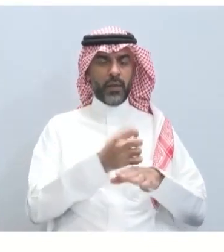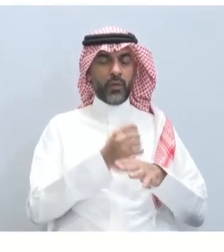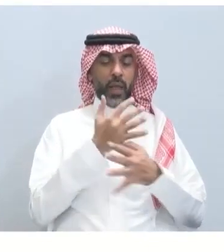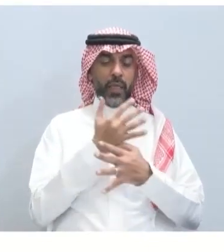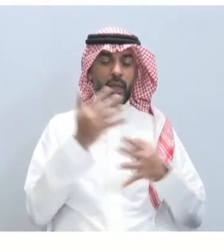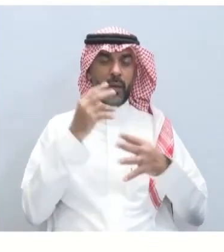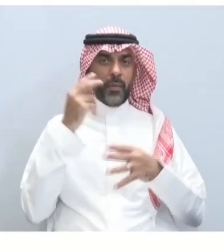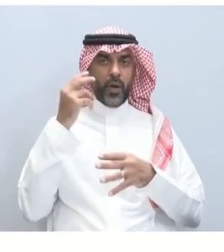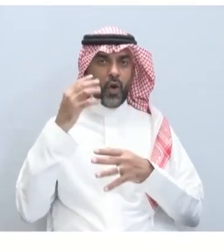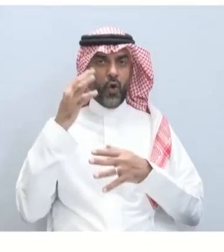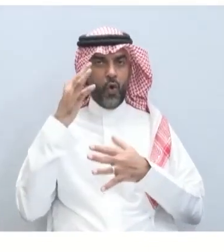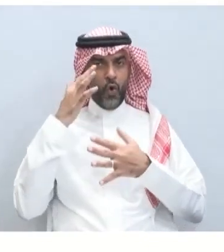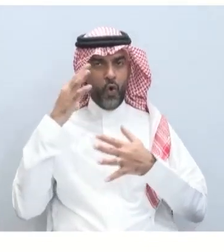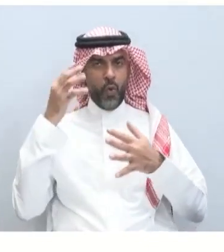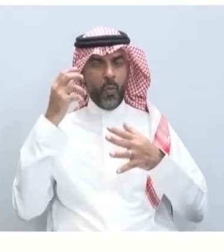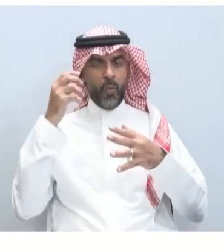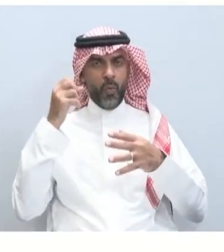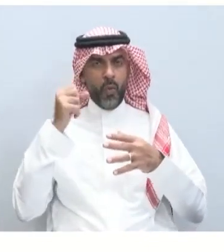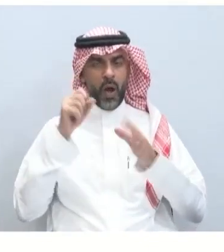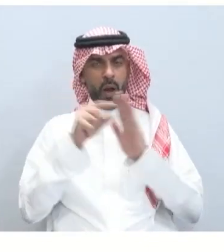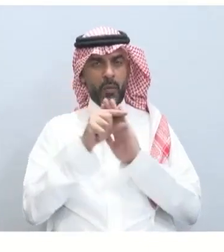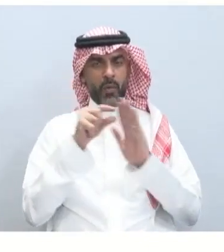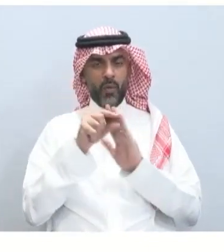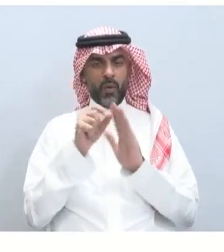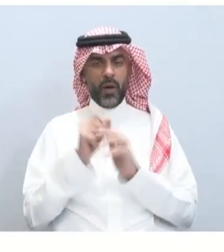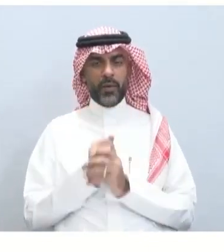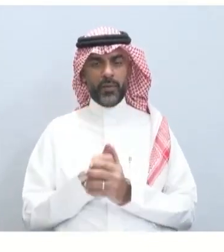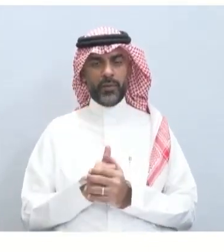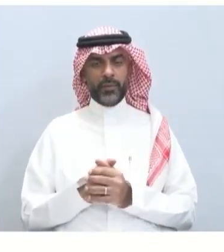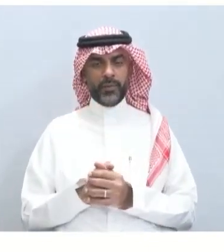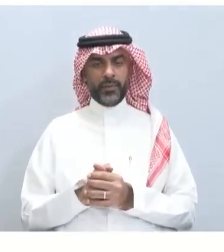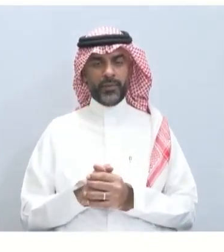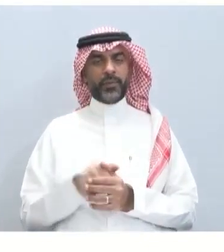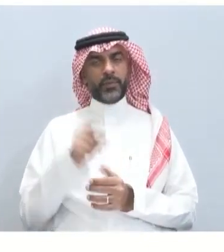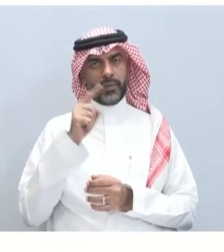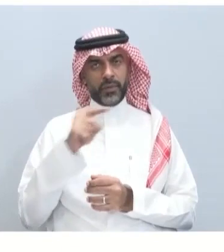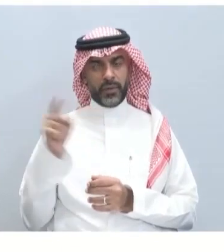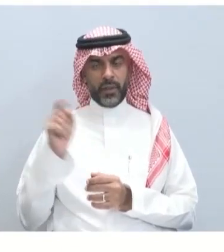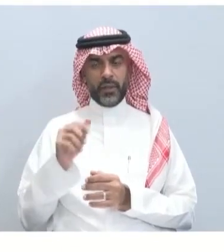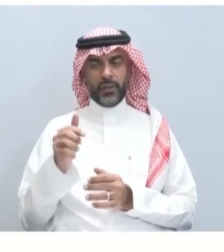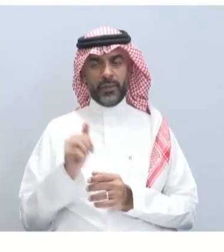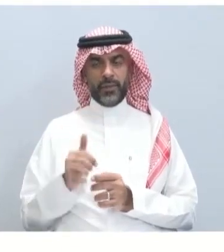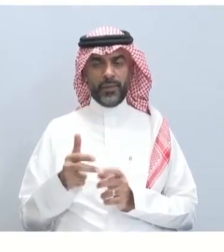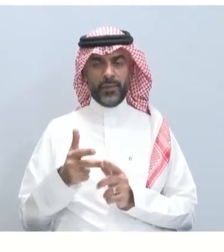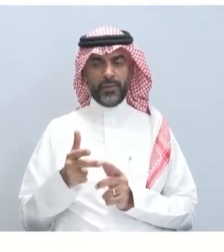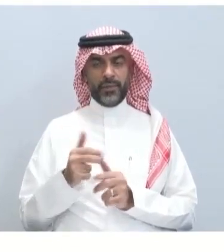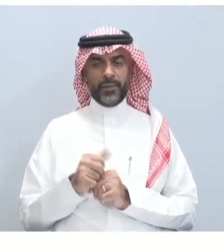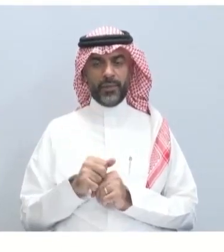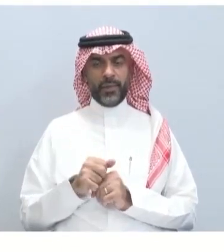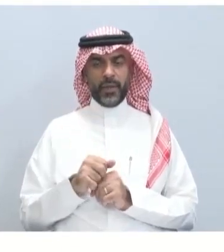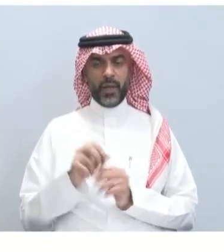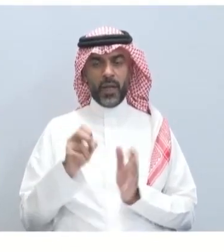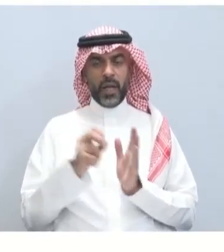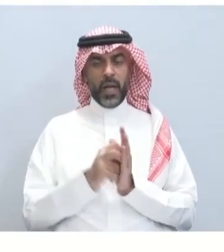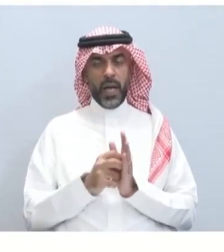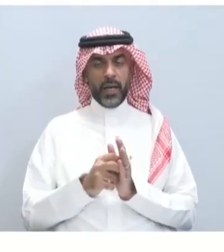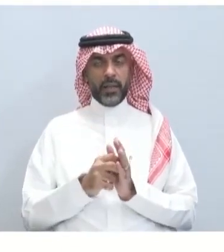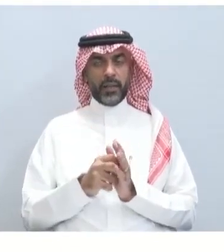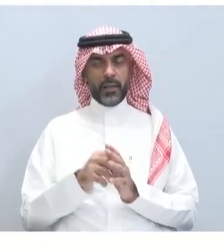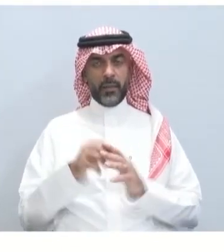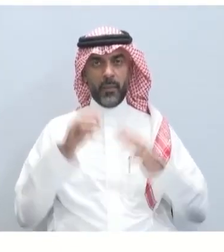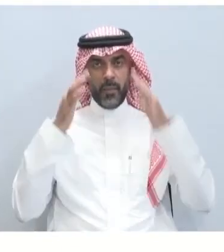والموضوعات المتخصصه ممتاز طبعا الاجابه صحيحه تعد قاعده معلومات